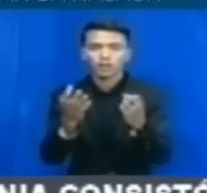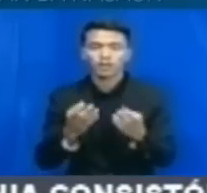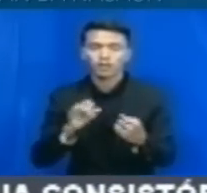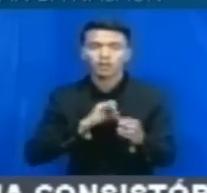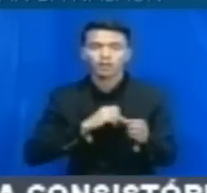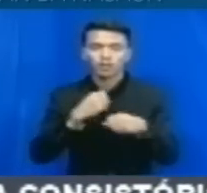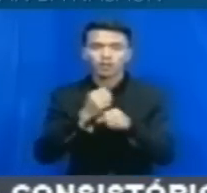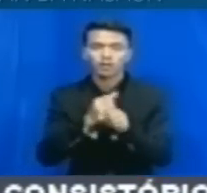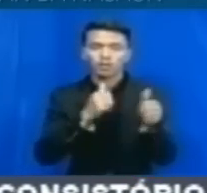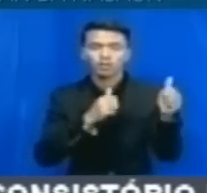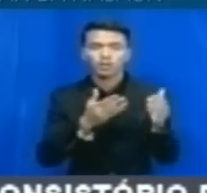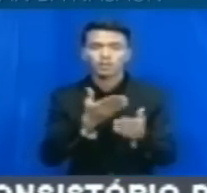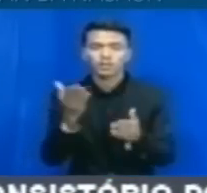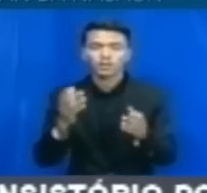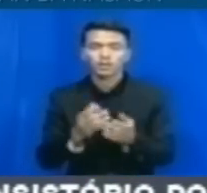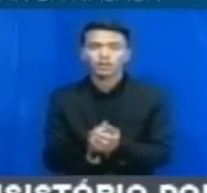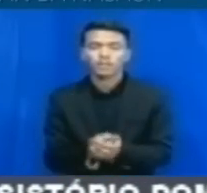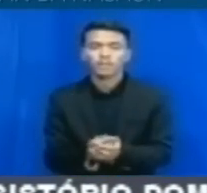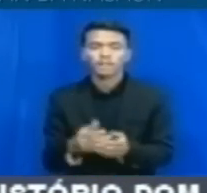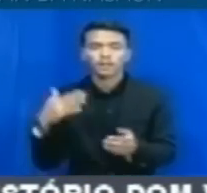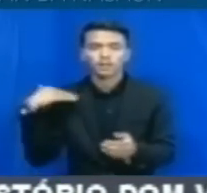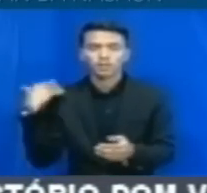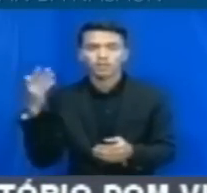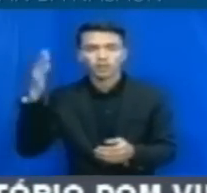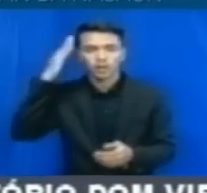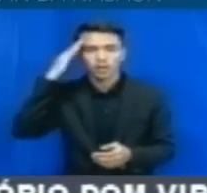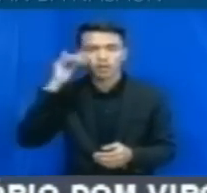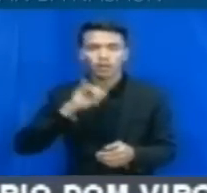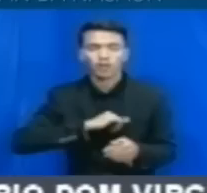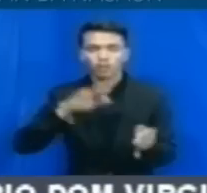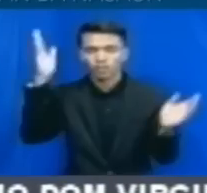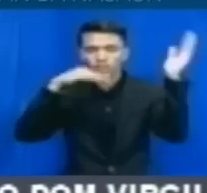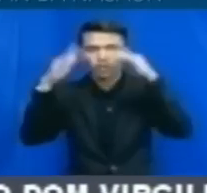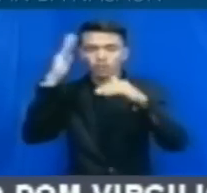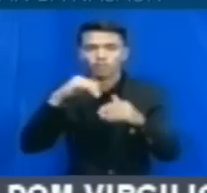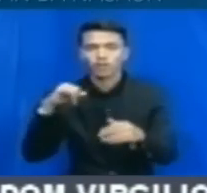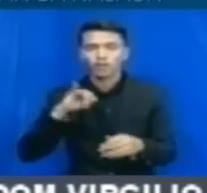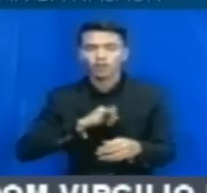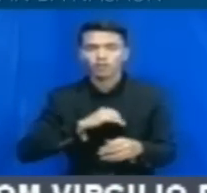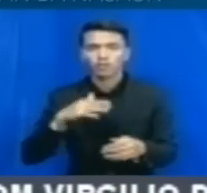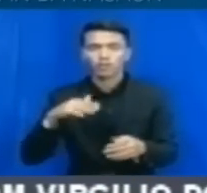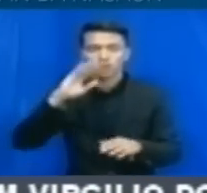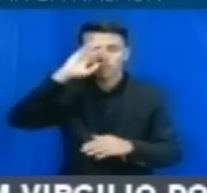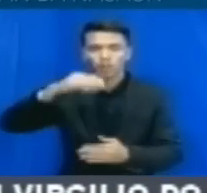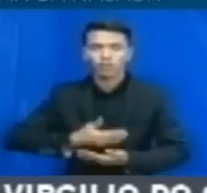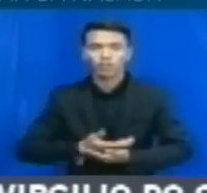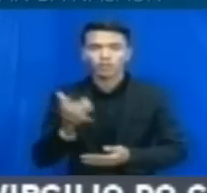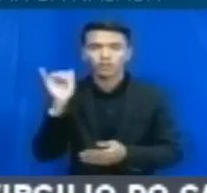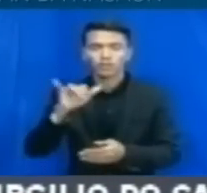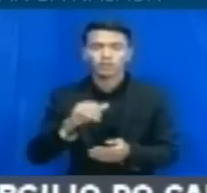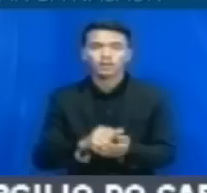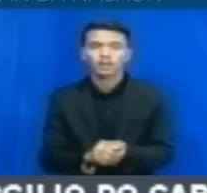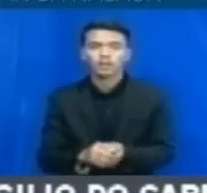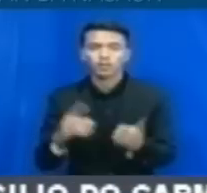mus aceito itu niakar. Preocupação nebe que jovem ini anoin, hamos preocupa, hamos hamos berdua preocupa ni orang sira, hamos lakuya ni sembuat ni, atau angko akontes itu ni